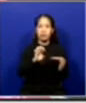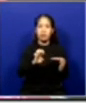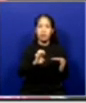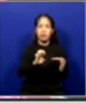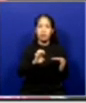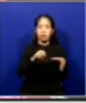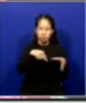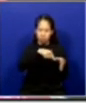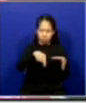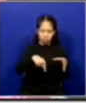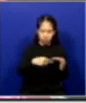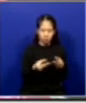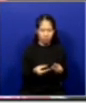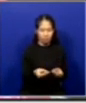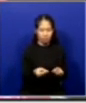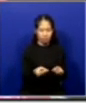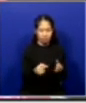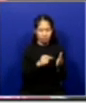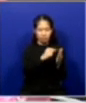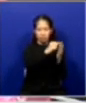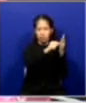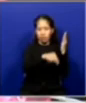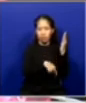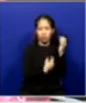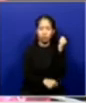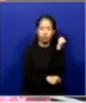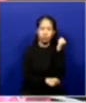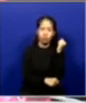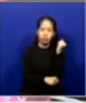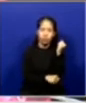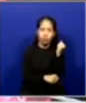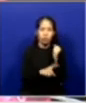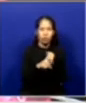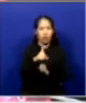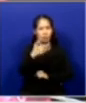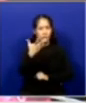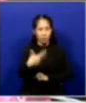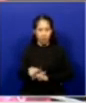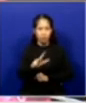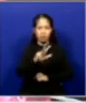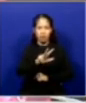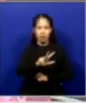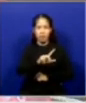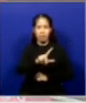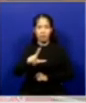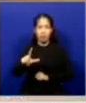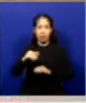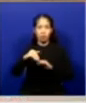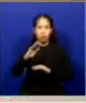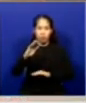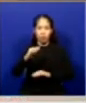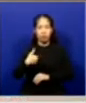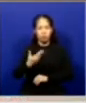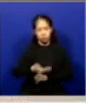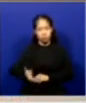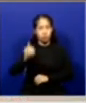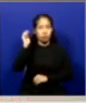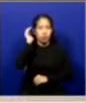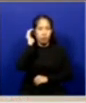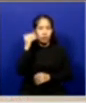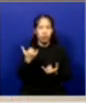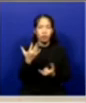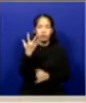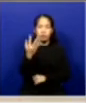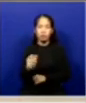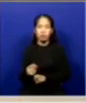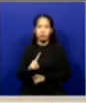ในพื้นที่ที่ตายไปแล้ว3ล้านกว่ารายนี่ท่านเชื่อไหมคะว่าเหลือแสนกว่ารายเท่านั้นแล้ว